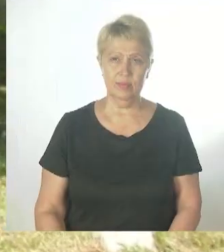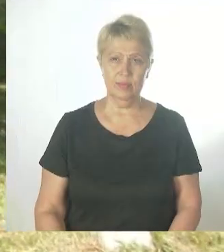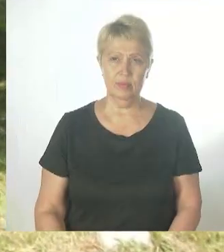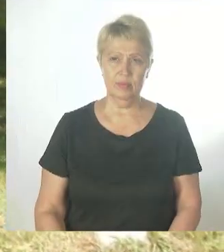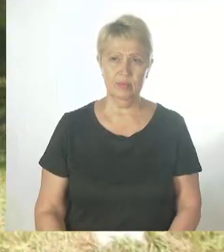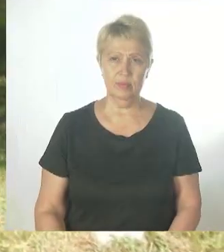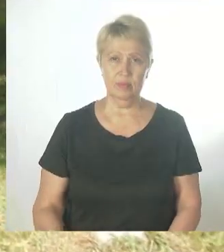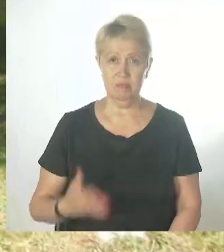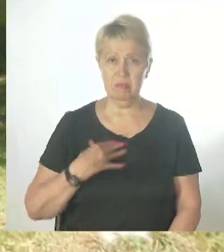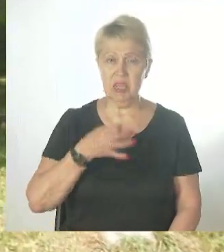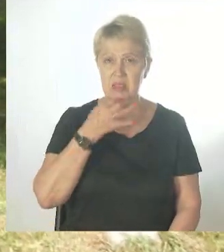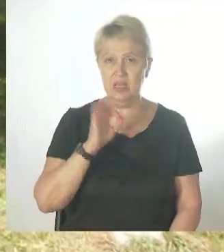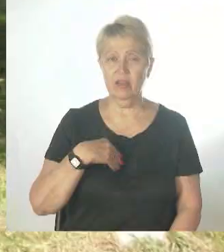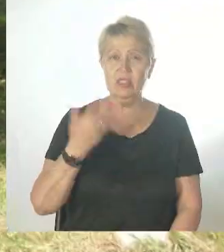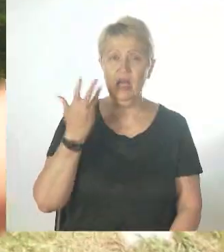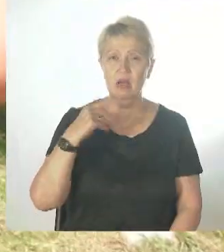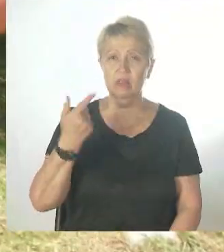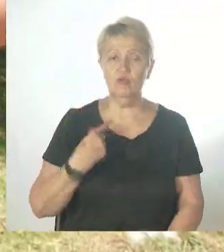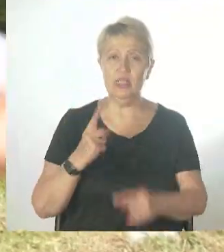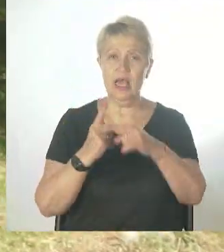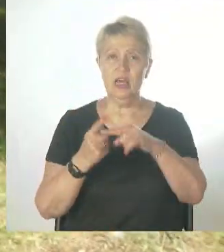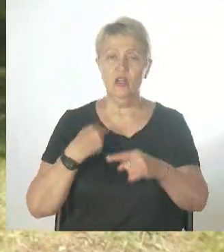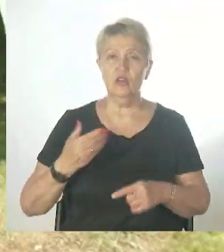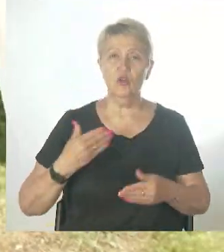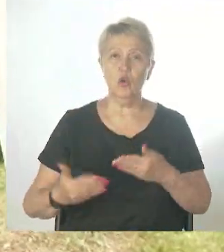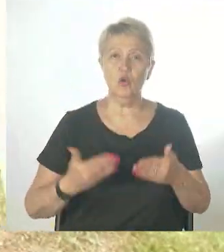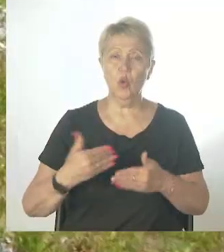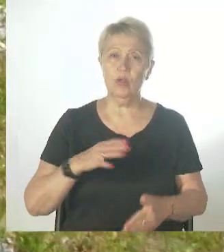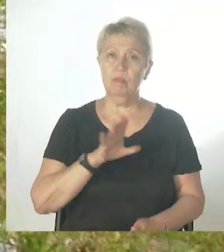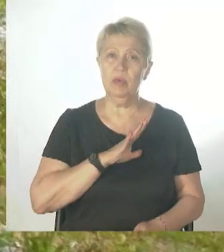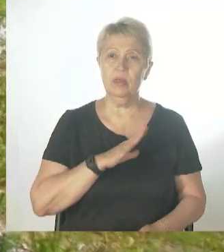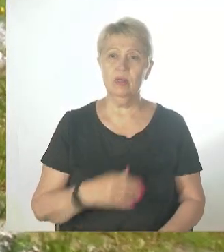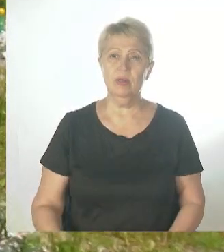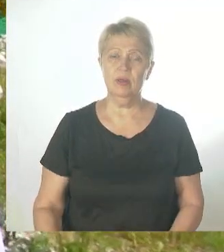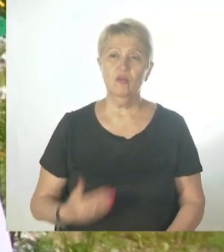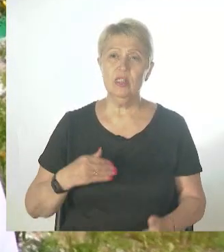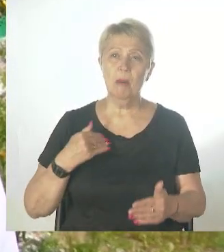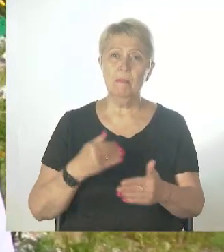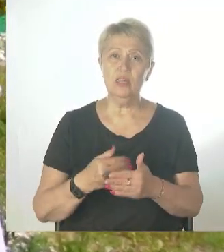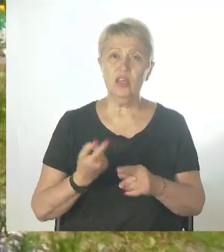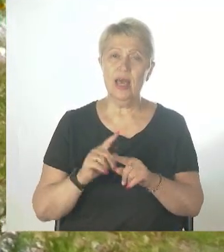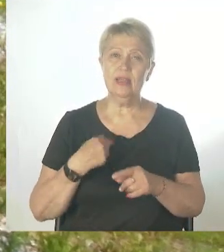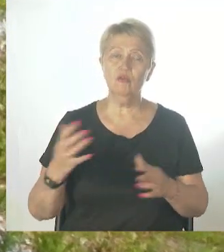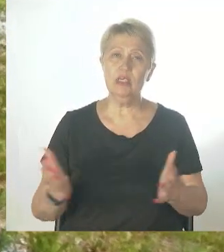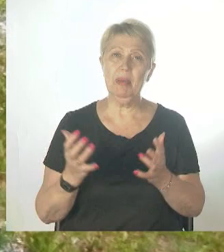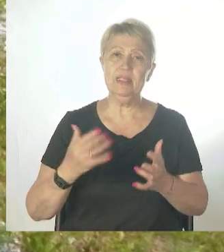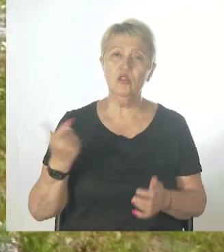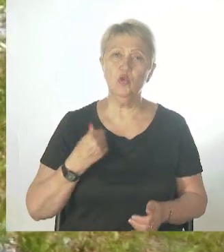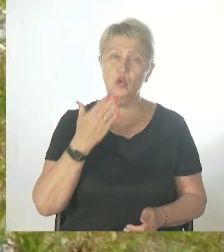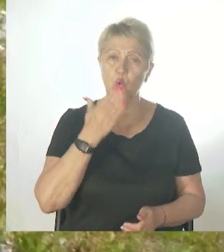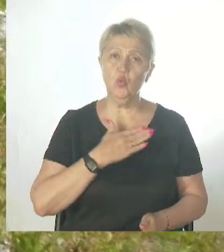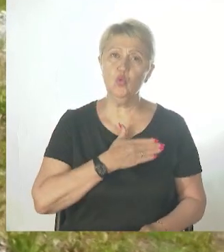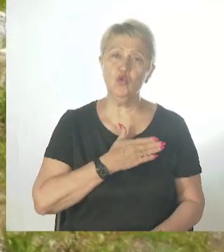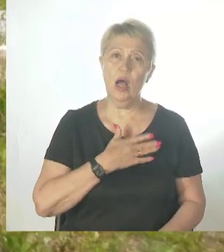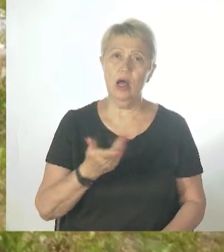Потому что мне нравится, когда крестный ход идет Богом, все это ближе и ближе. Опять же, для спасения души, чтобы... Сейчас еще такая